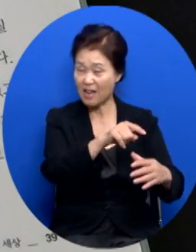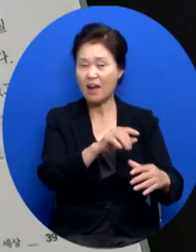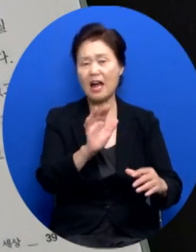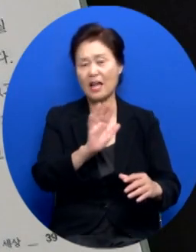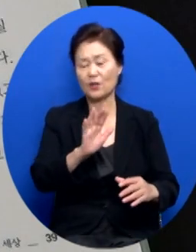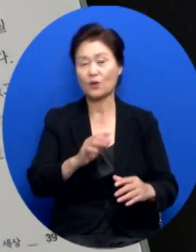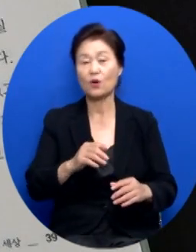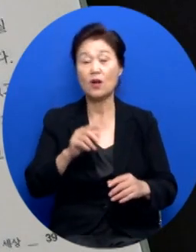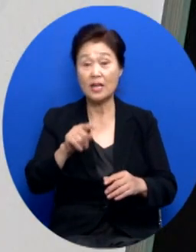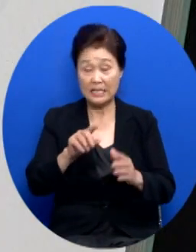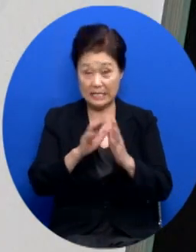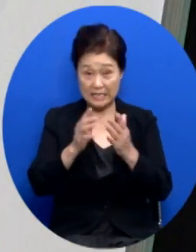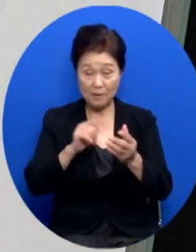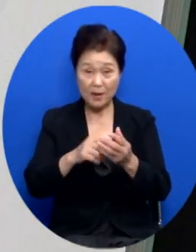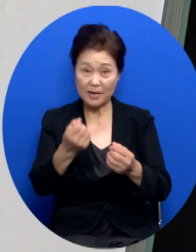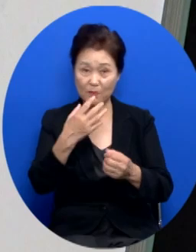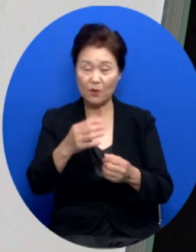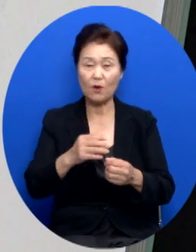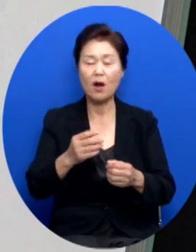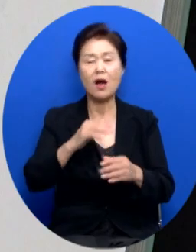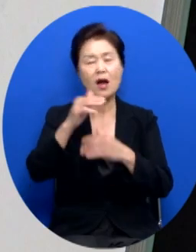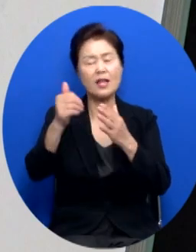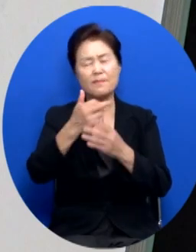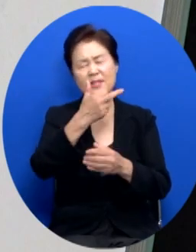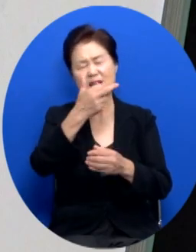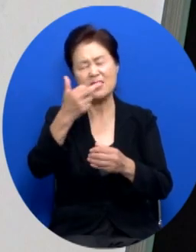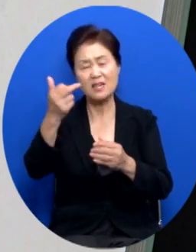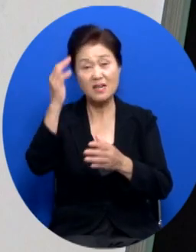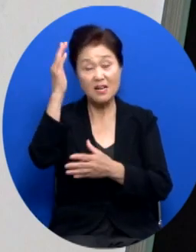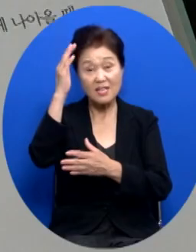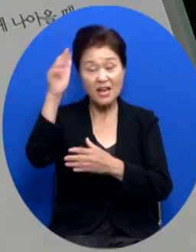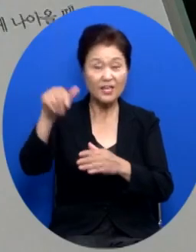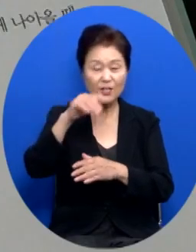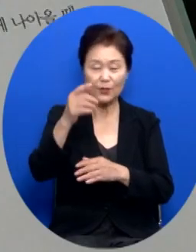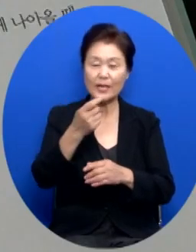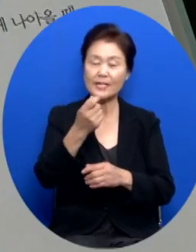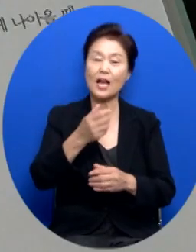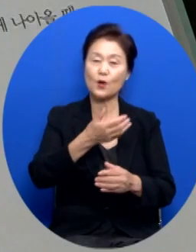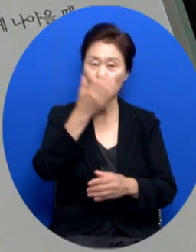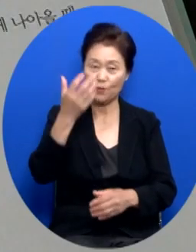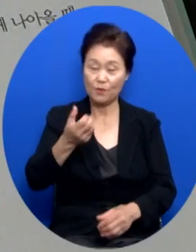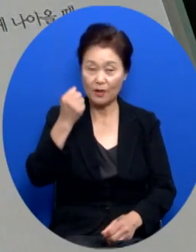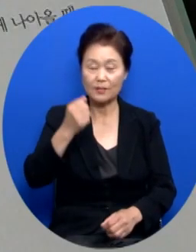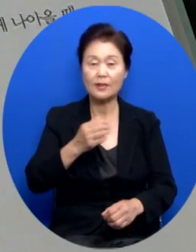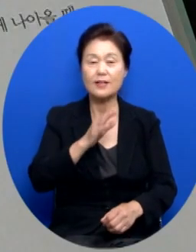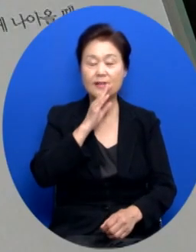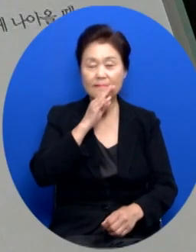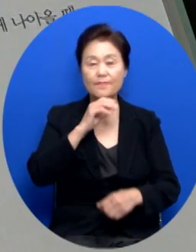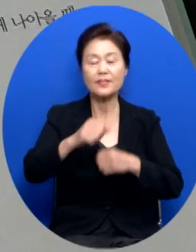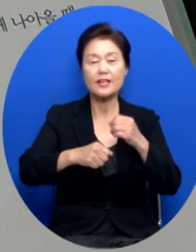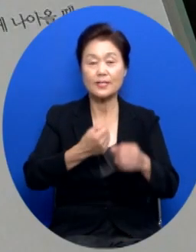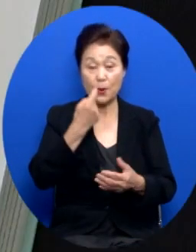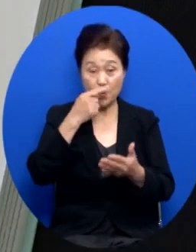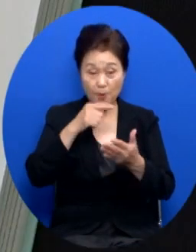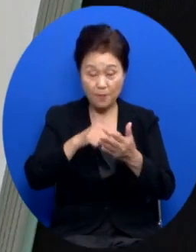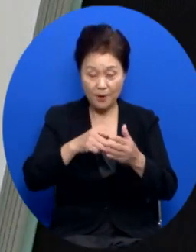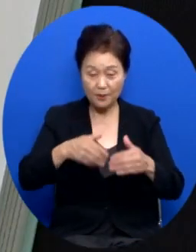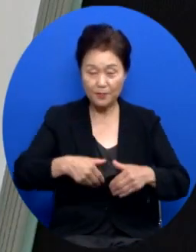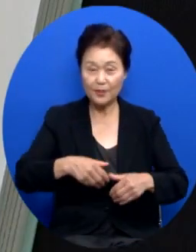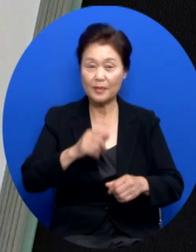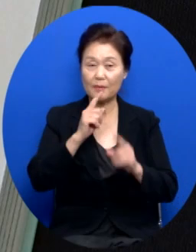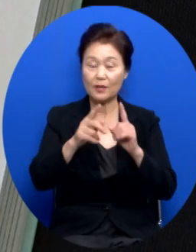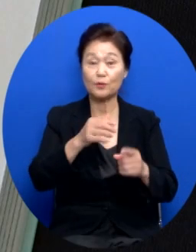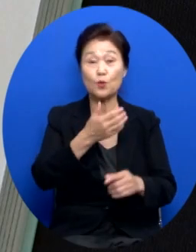꿈을 제안합니다. 하나님의 큰 이야기 안에서 작은 꿈을 꾸며 참된 자유를 발견해야 한다는 것. 그